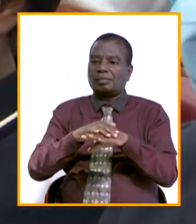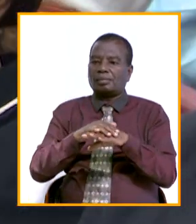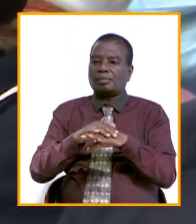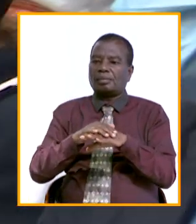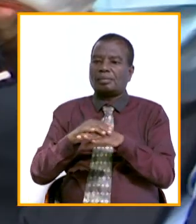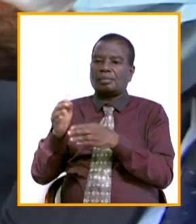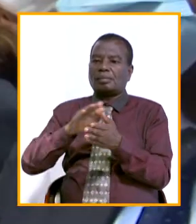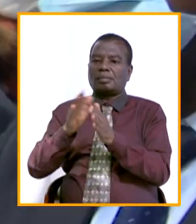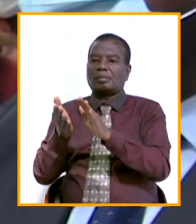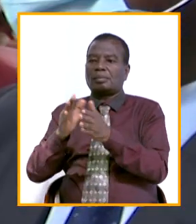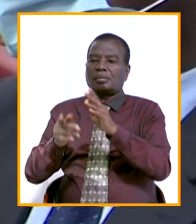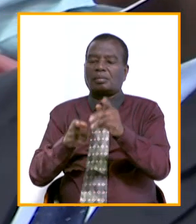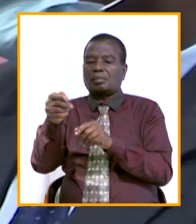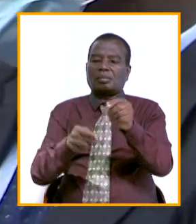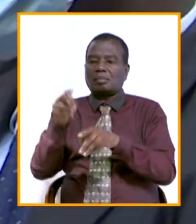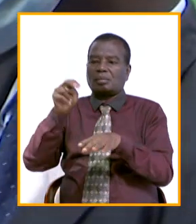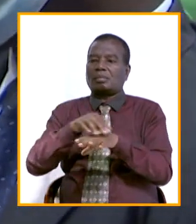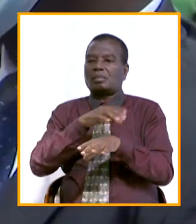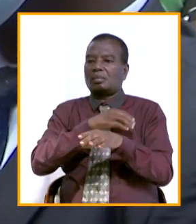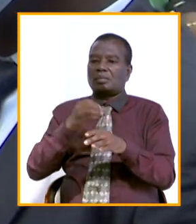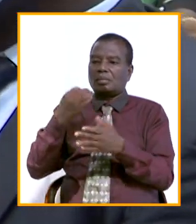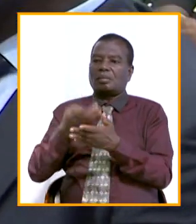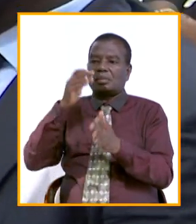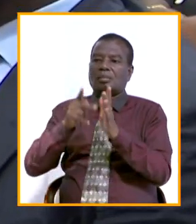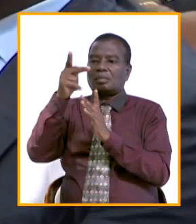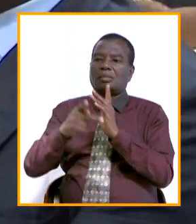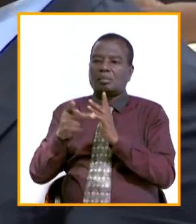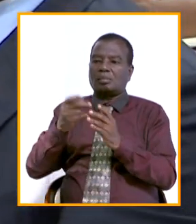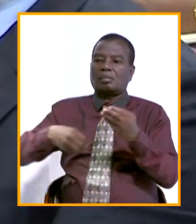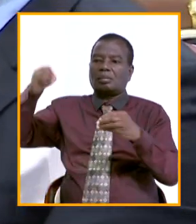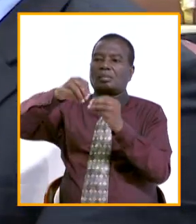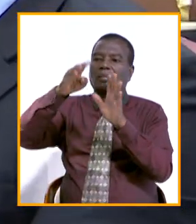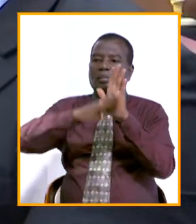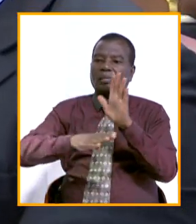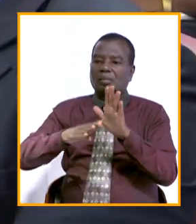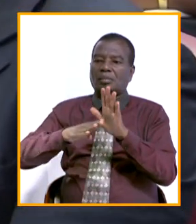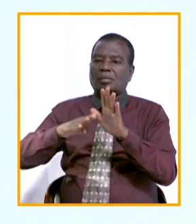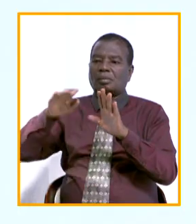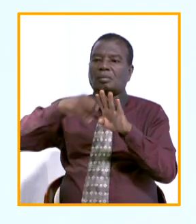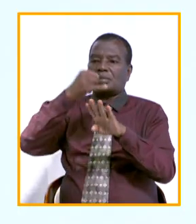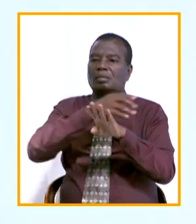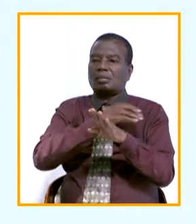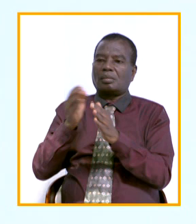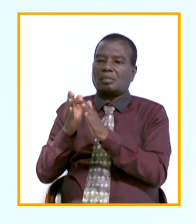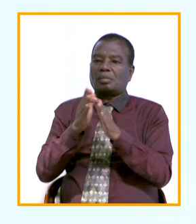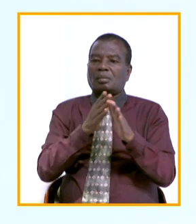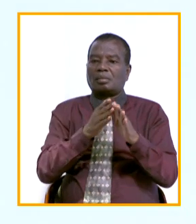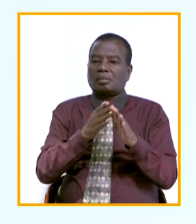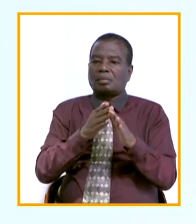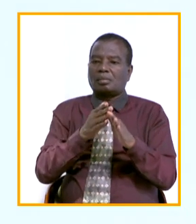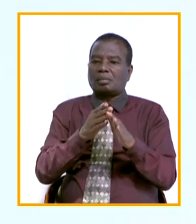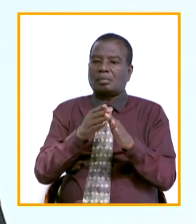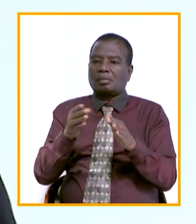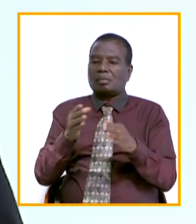sur l'amélioration de la gestion financière des projets, le renforcement du cadre institutionnel et réglementaire,